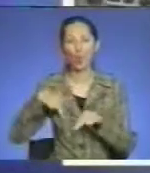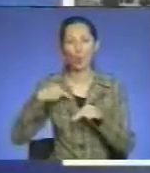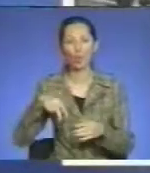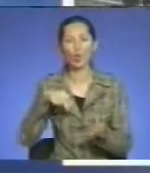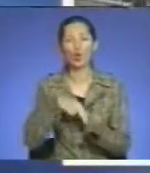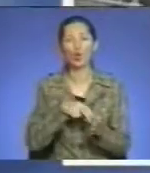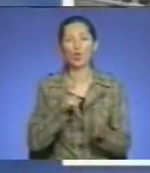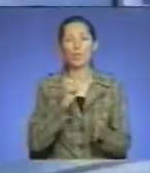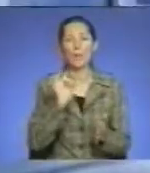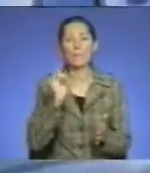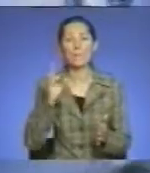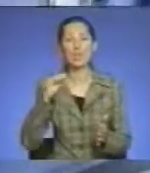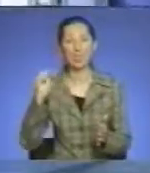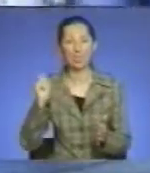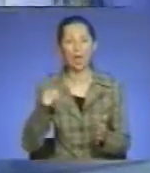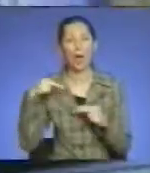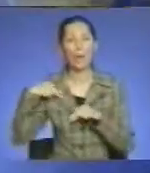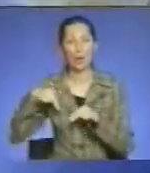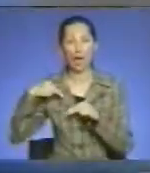на біржу праці.